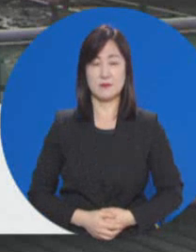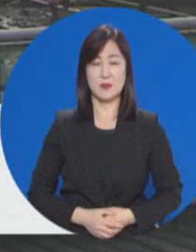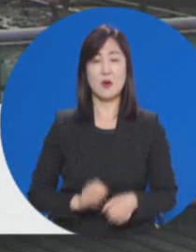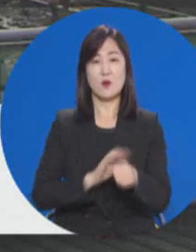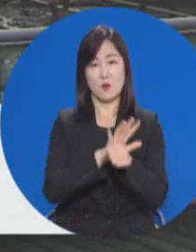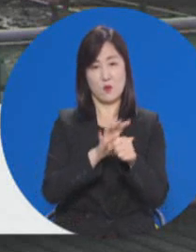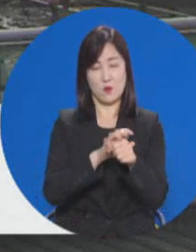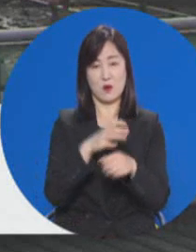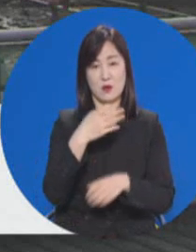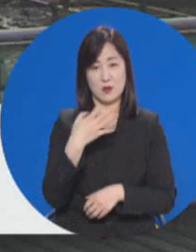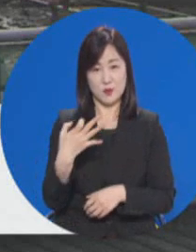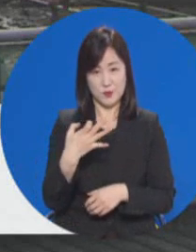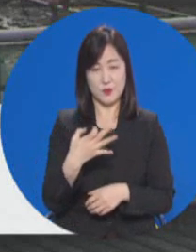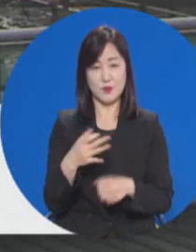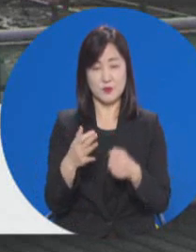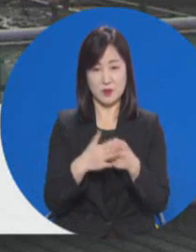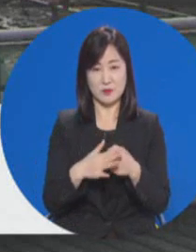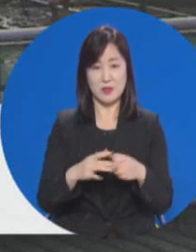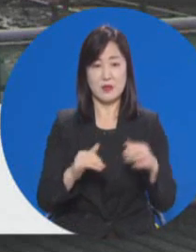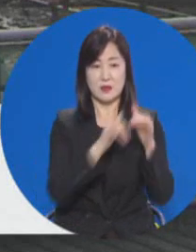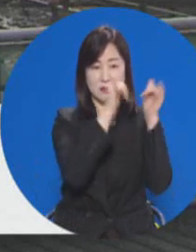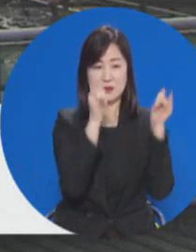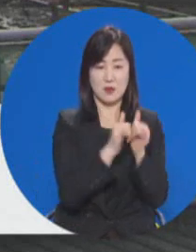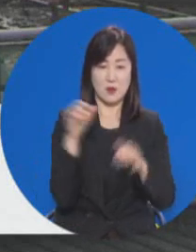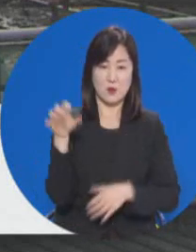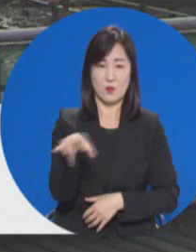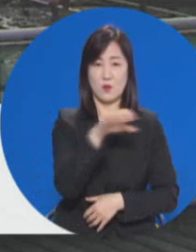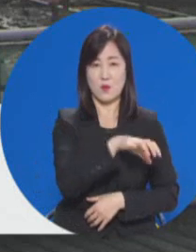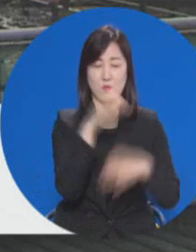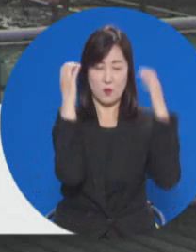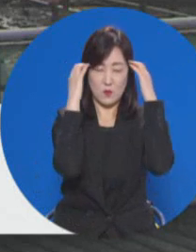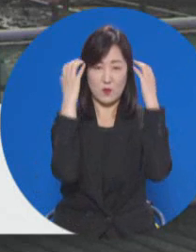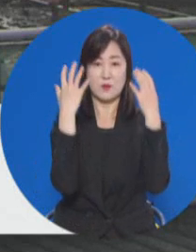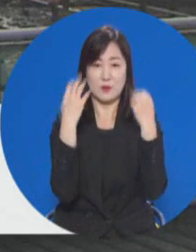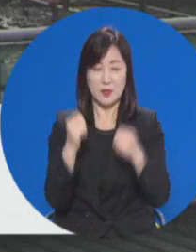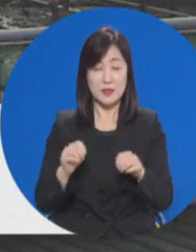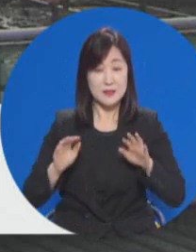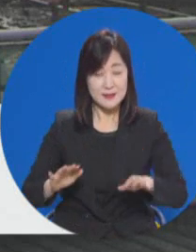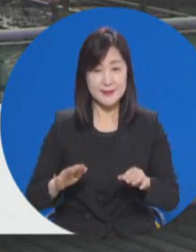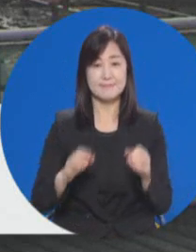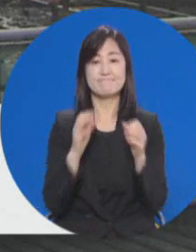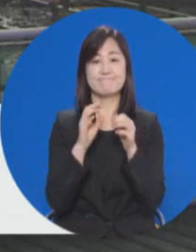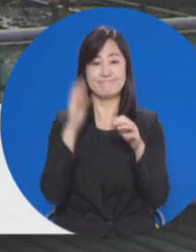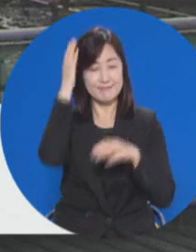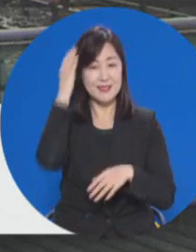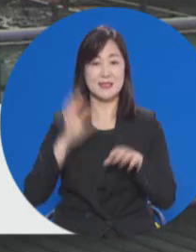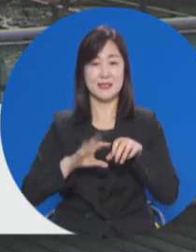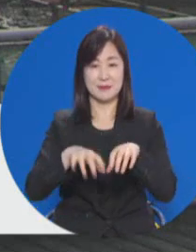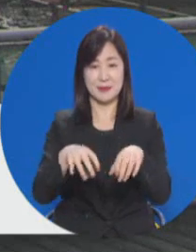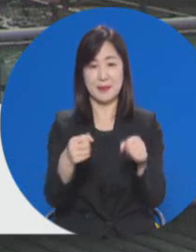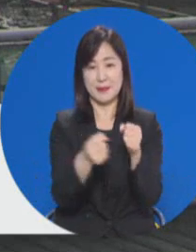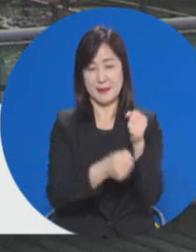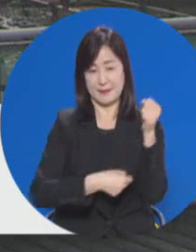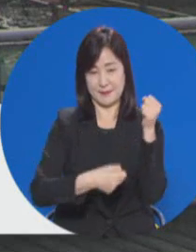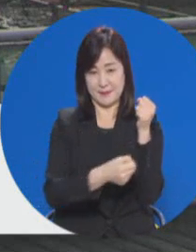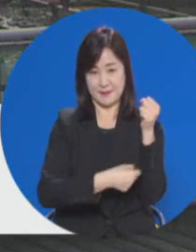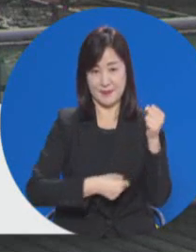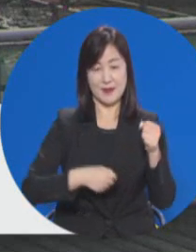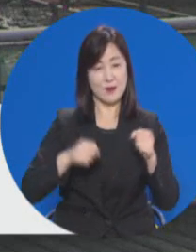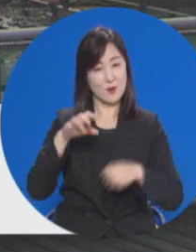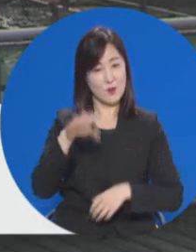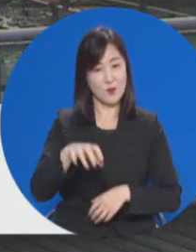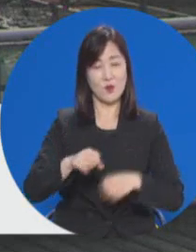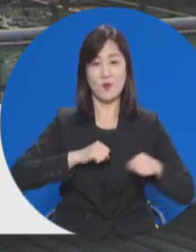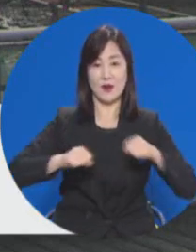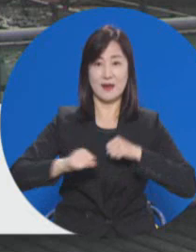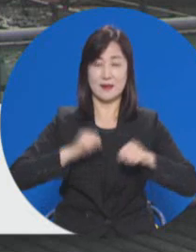코로나19로 사회 모든 분야가 홍역을 치르고 있는데요. 이제 막 김수학을 시작한 산지 위판장은 그래도 활기가 넘치는